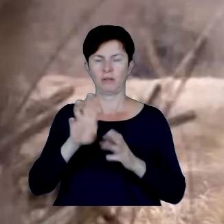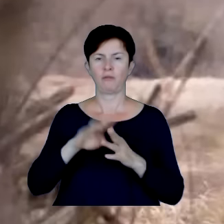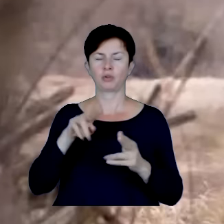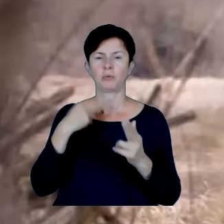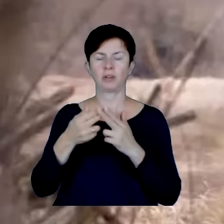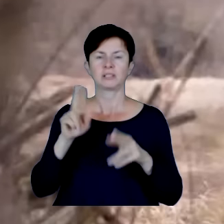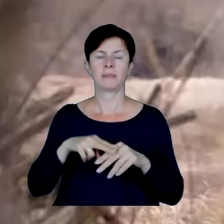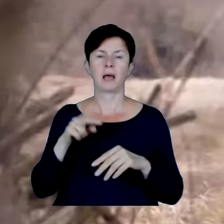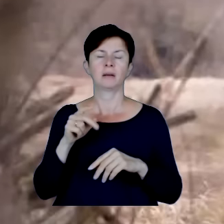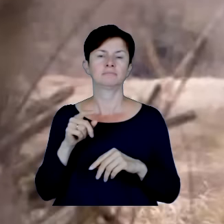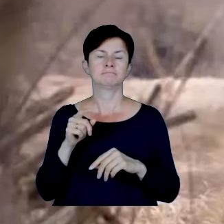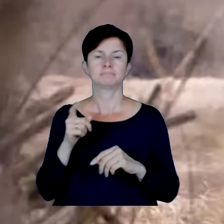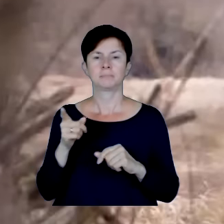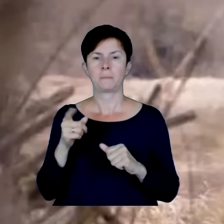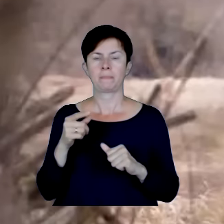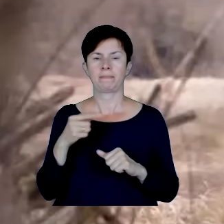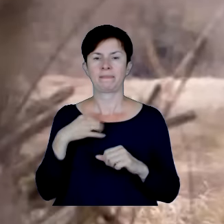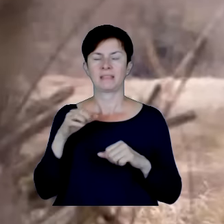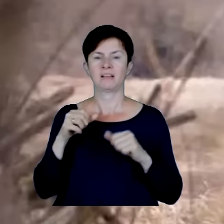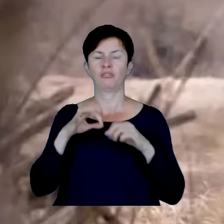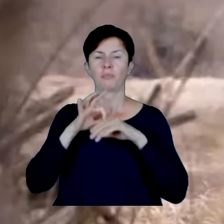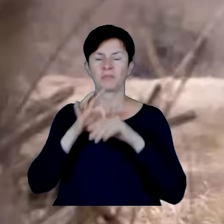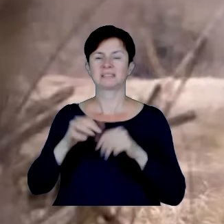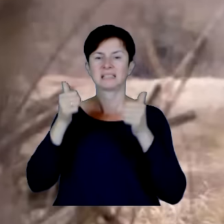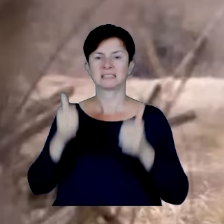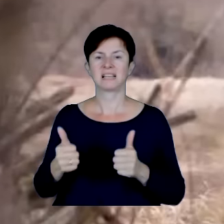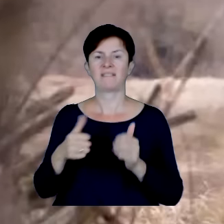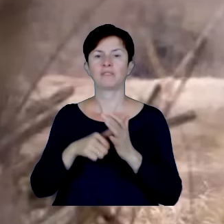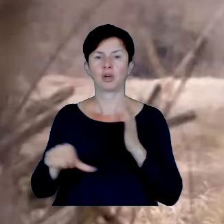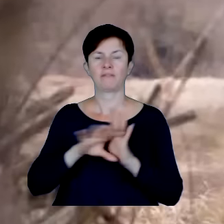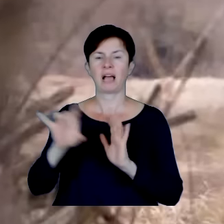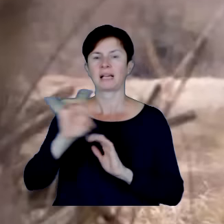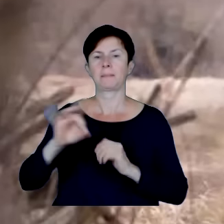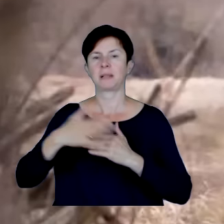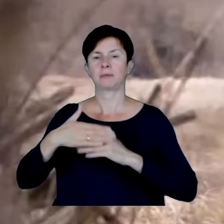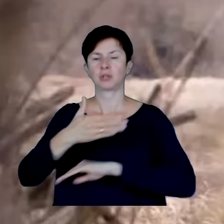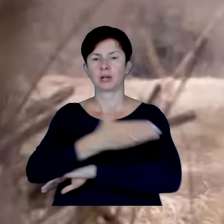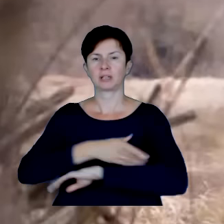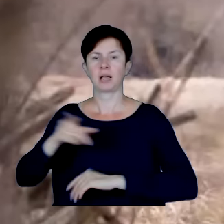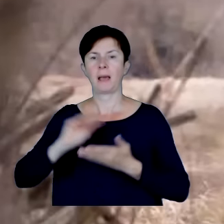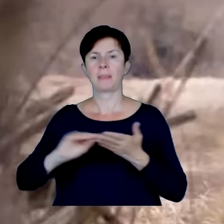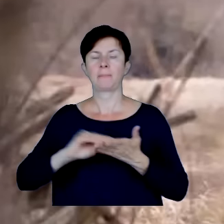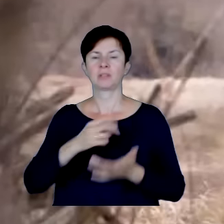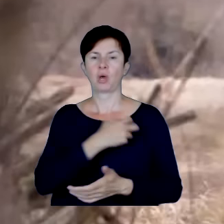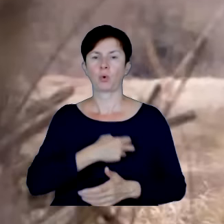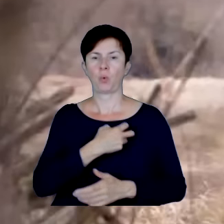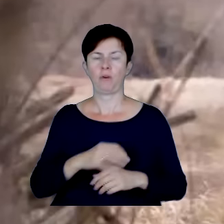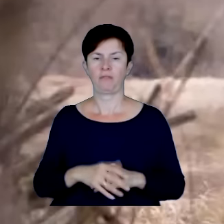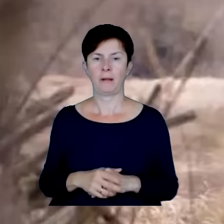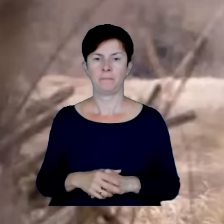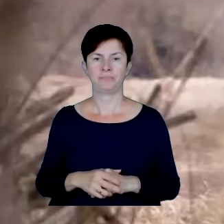wprowadzenie stanu wyjątkowego w tych gminach przy samej granicy napisał tak. Państwo